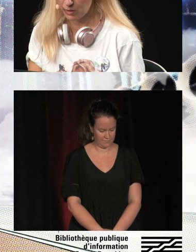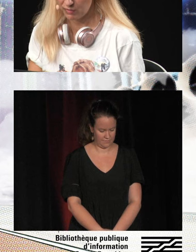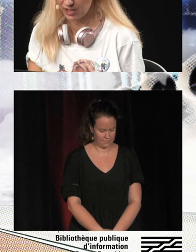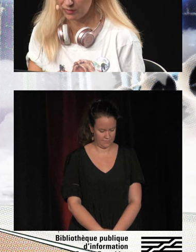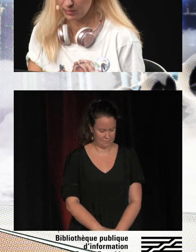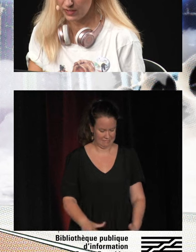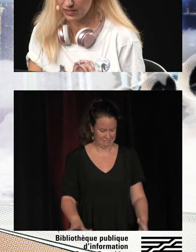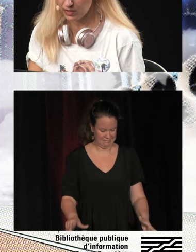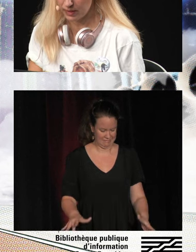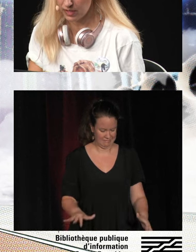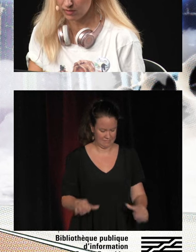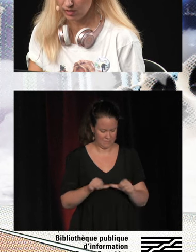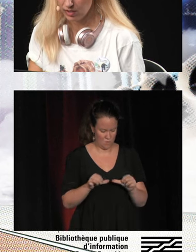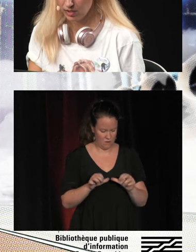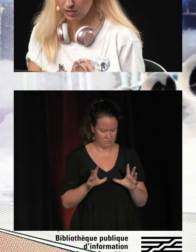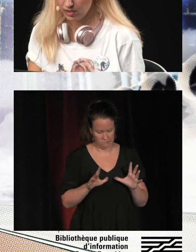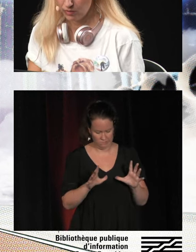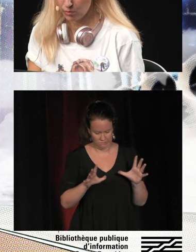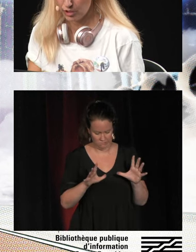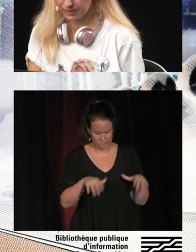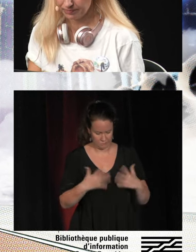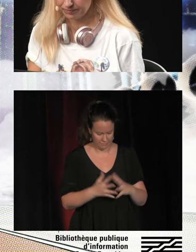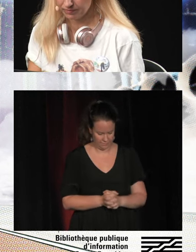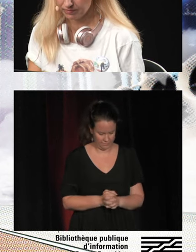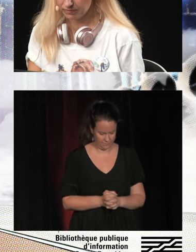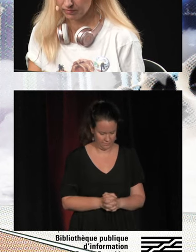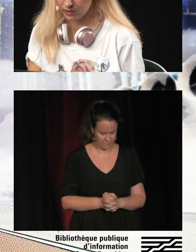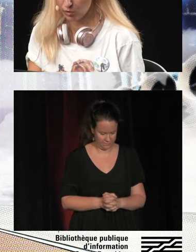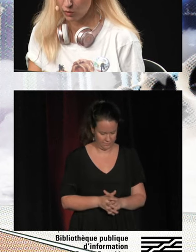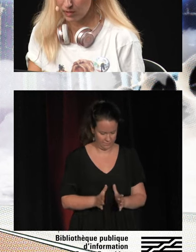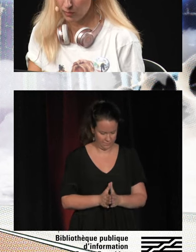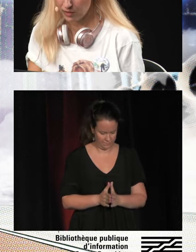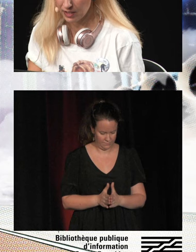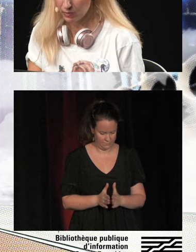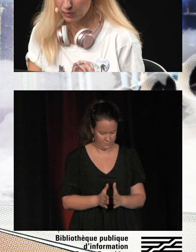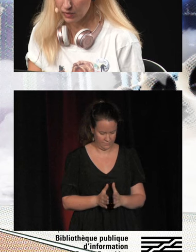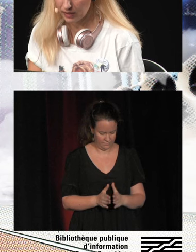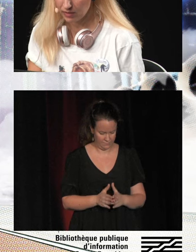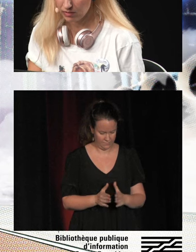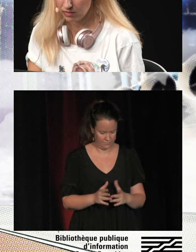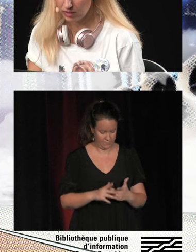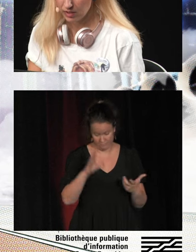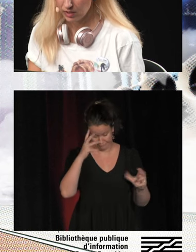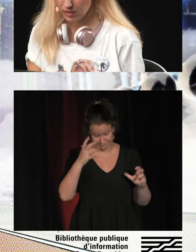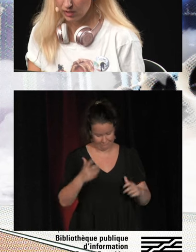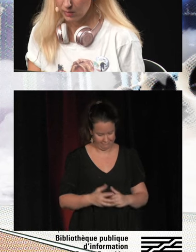Je sais pas quoi faire, j'ai fait des bêtises, c'est pas grave. On va le bouger. J'ai complètement brain fart, mais écoutez, c'est pas